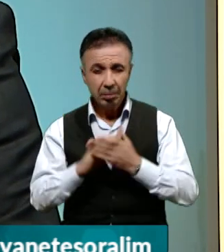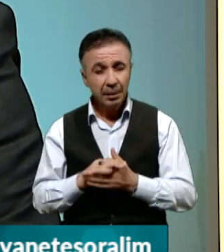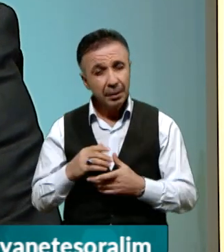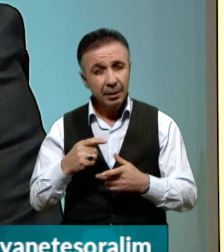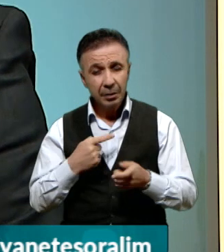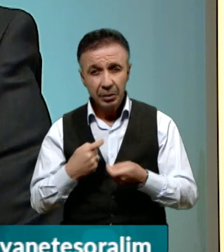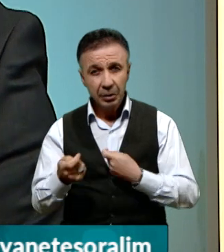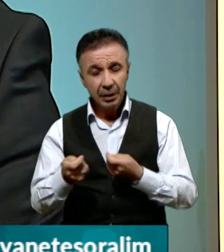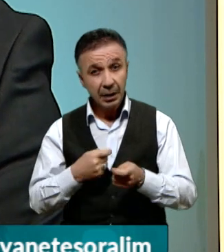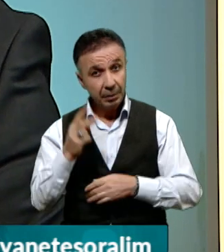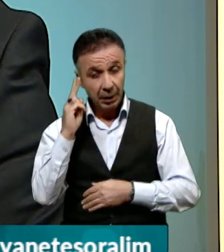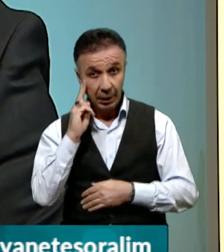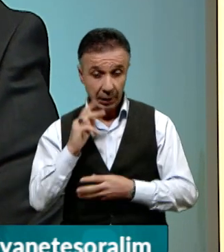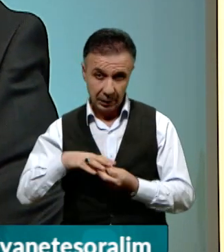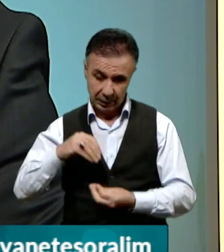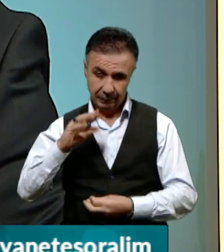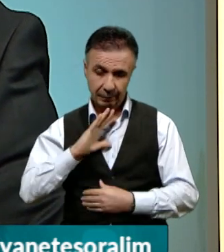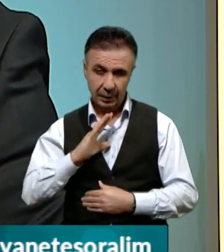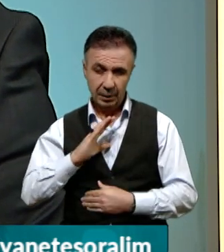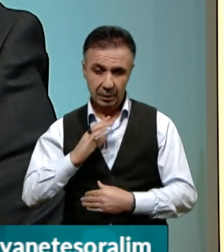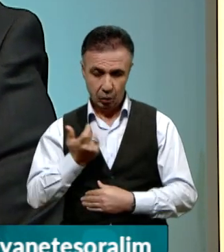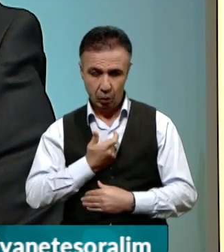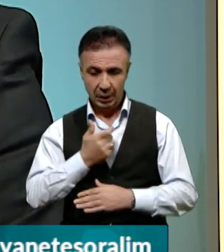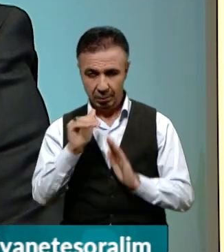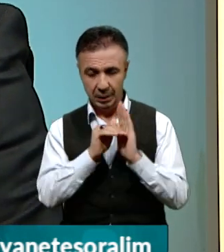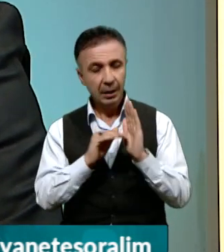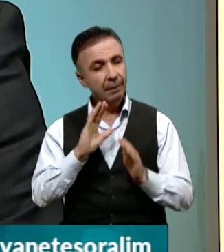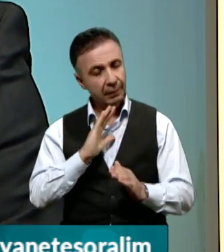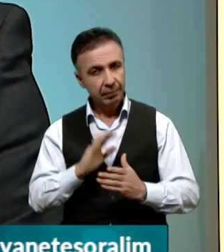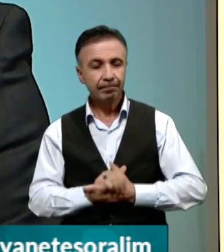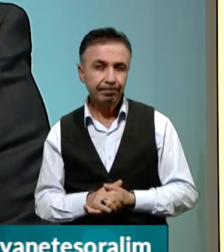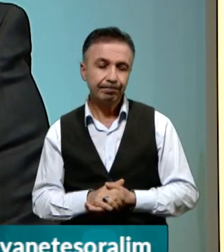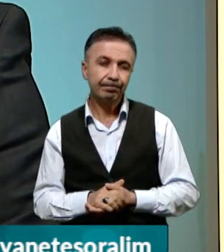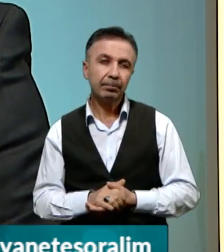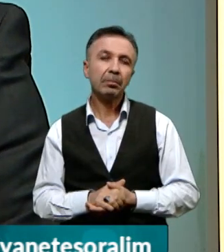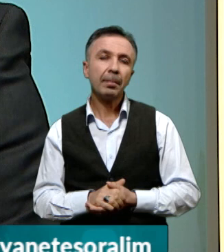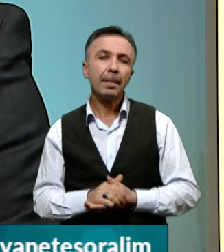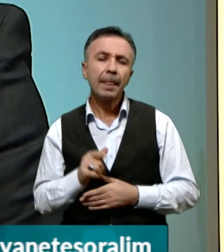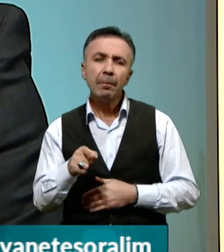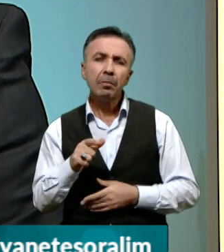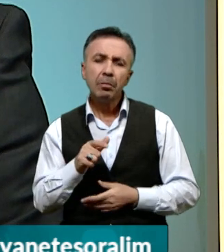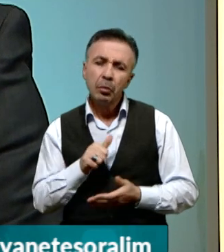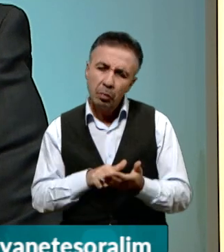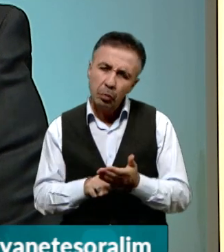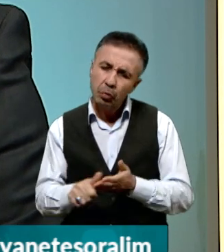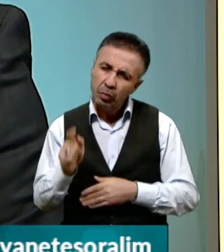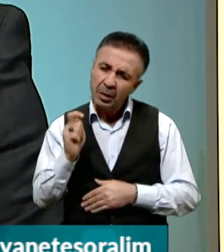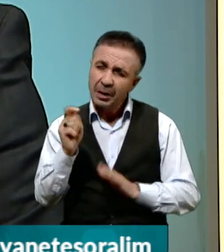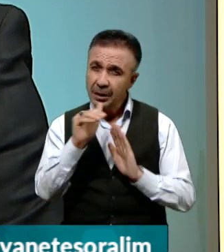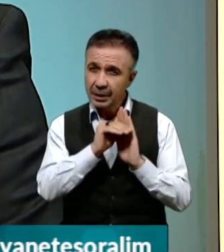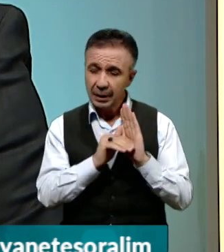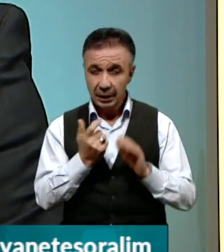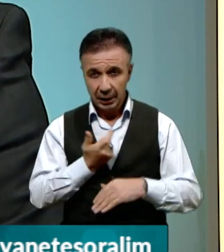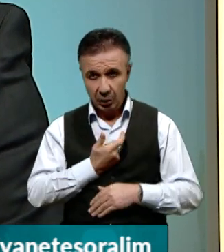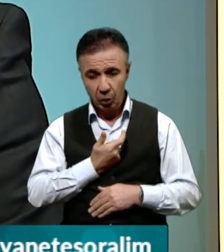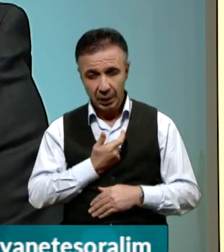Ticaretin de bir ahlakı var. Uyulması gereken kurallar, ilkeler var. Bu bütün şartlar, bu ilkeler,